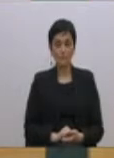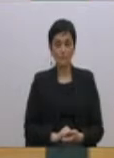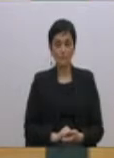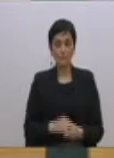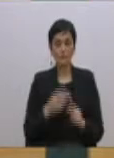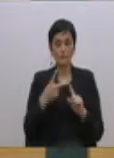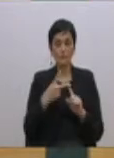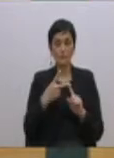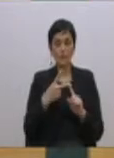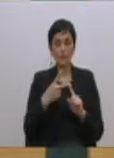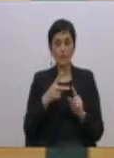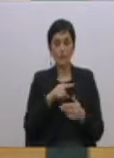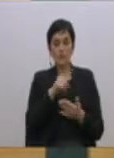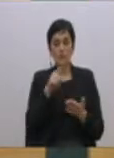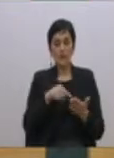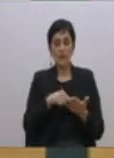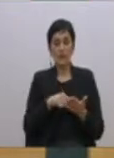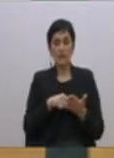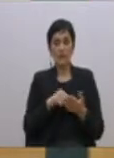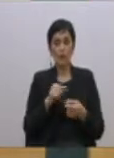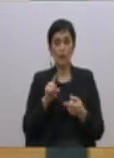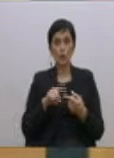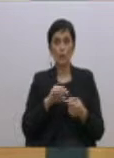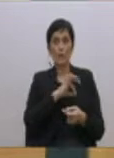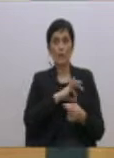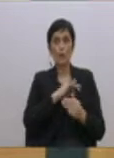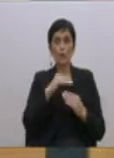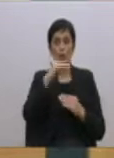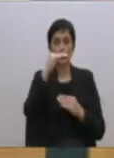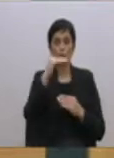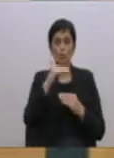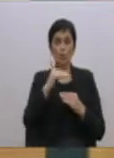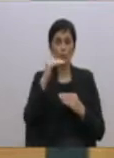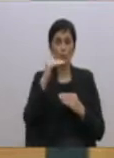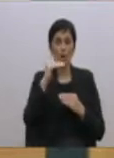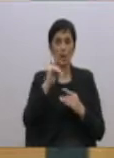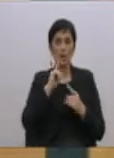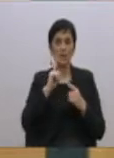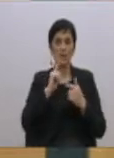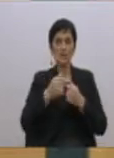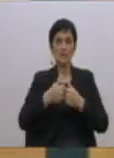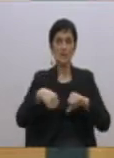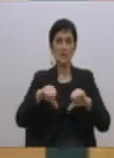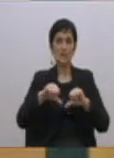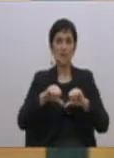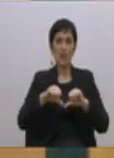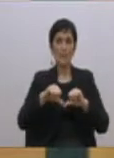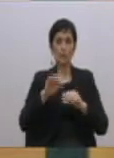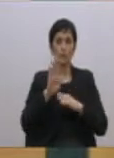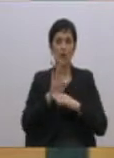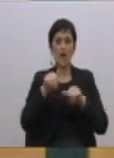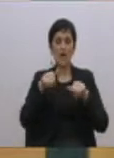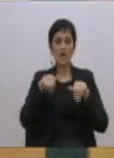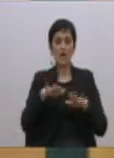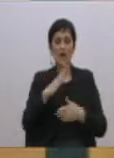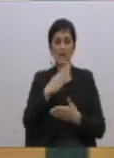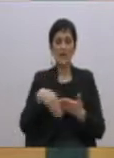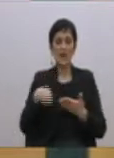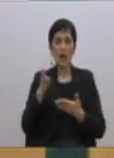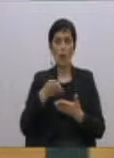Meore să cătriu că avșir de ba justiției sumaglis sapcios, gang argule biscadatutele biscauc